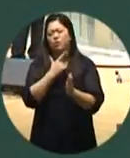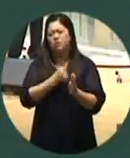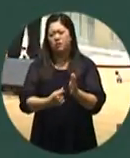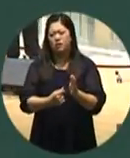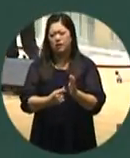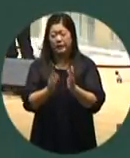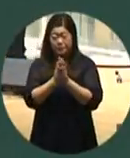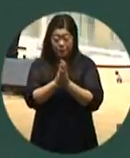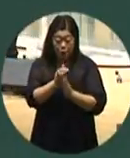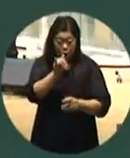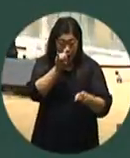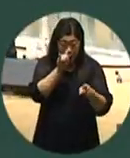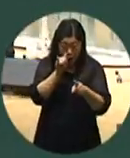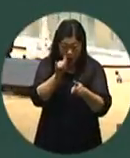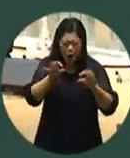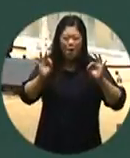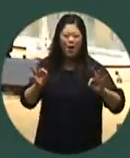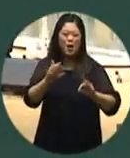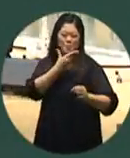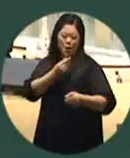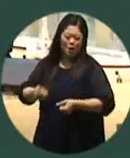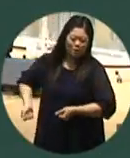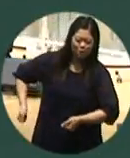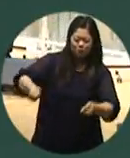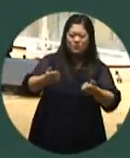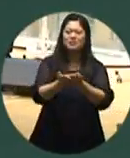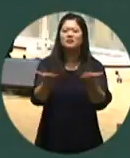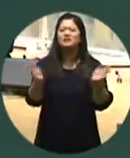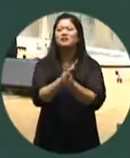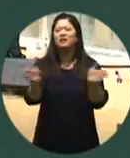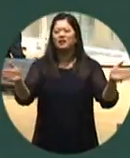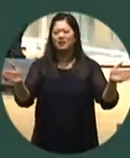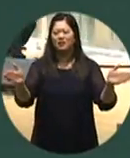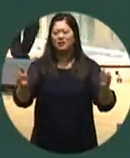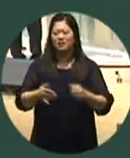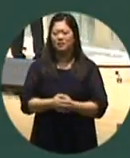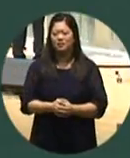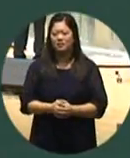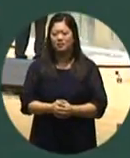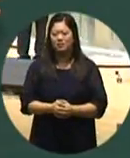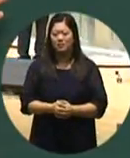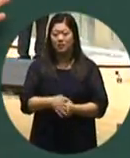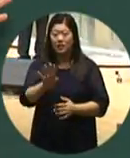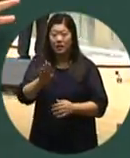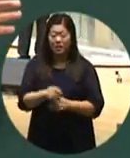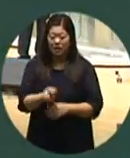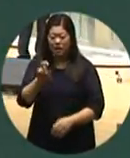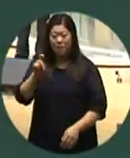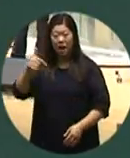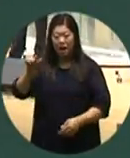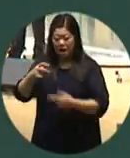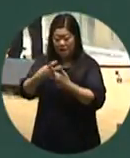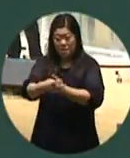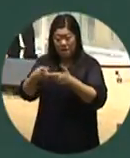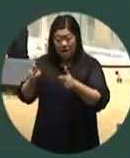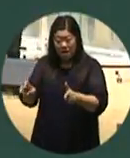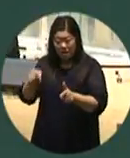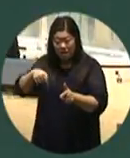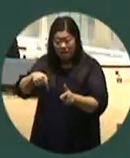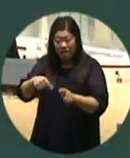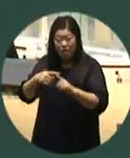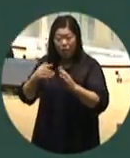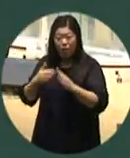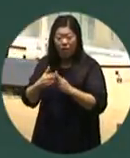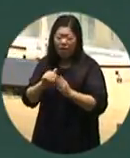to pray and if you do pray, God will work. 그 가난한 마가다라고 한 교회에 경제 쏟아 부었어요. Mark's upper room was filled with people who were so